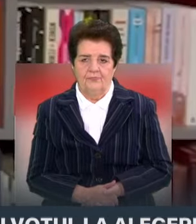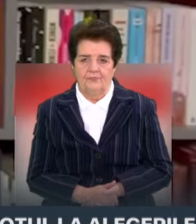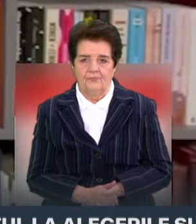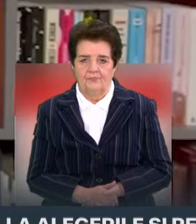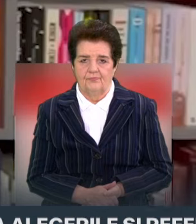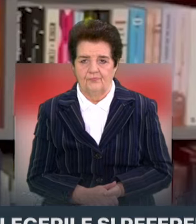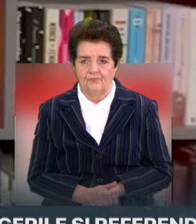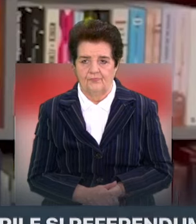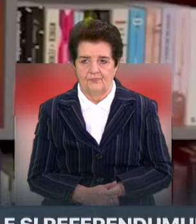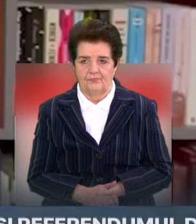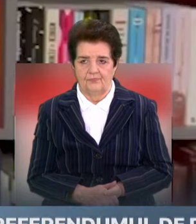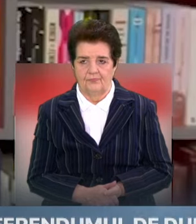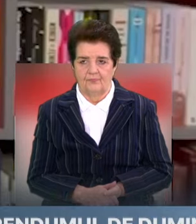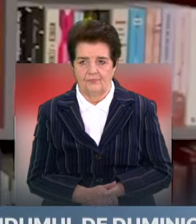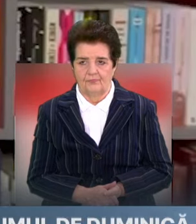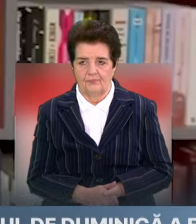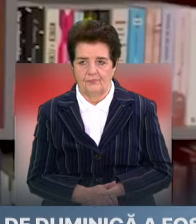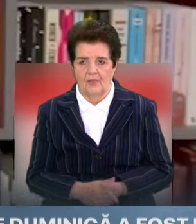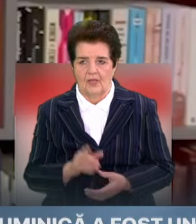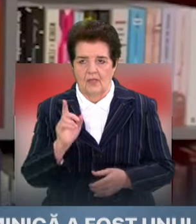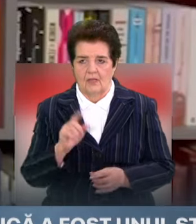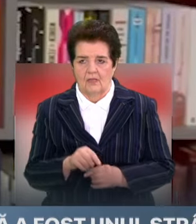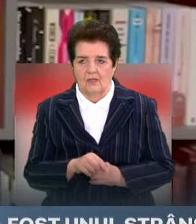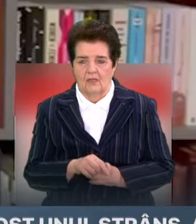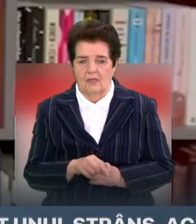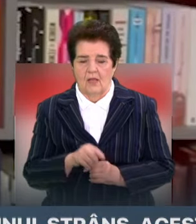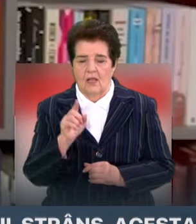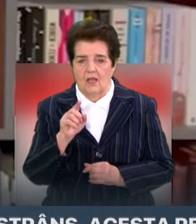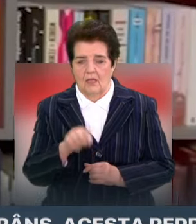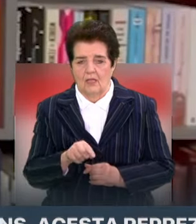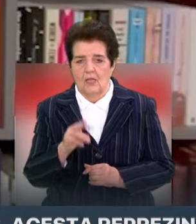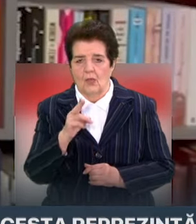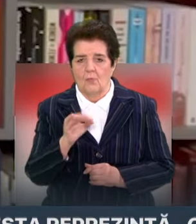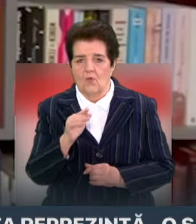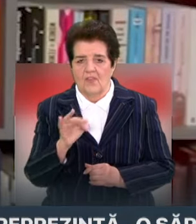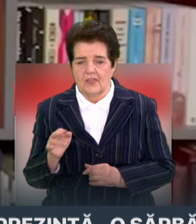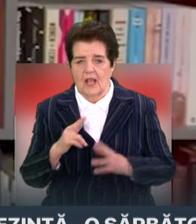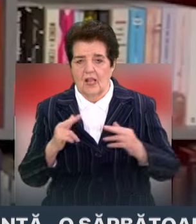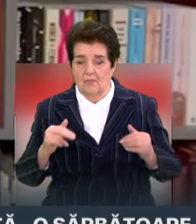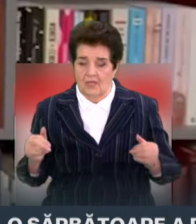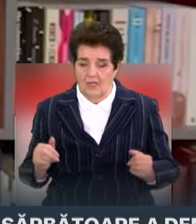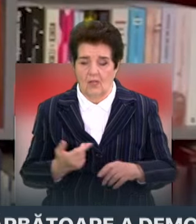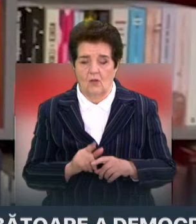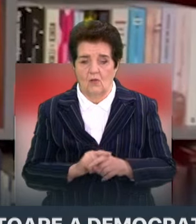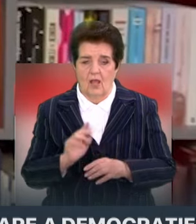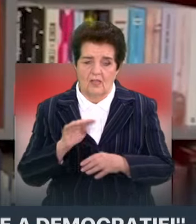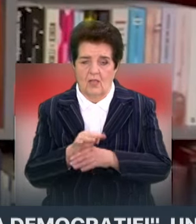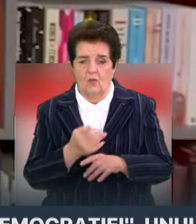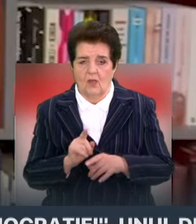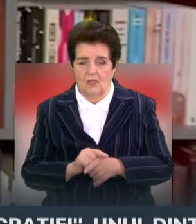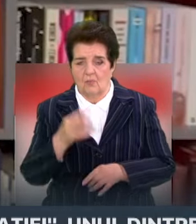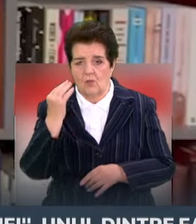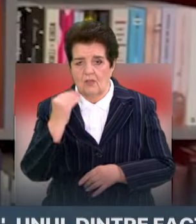And despite the Kremlin's assault on Moldovan democracy, în pofida atacurilor Kremlinului asupra democrației moldovenești, aceasta